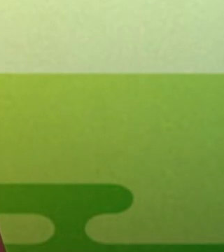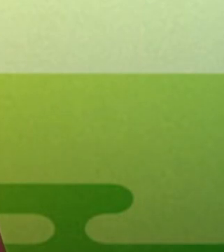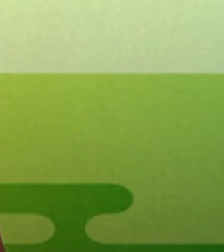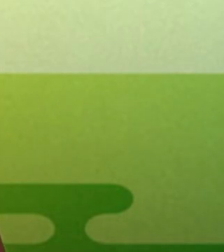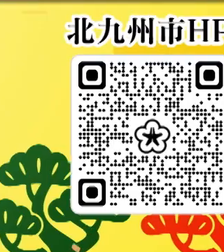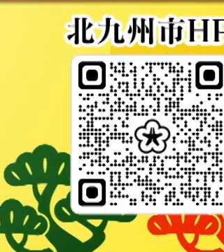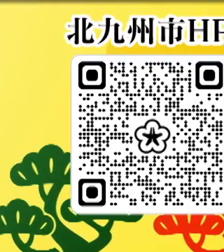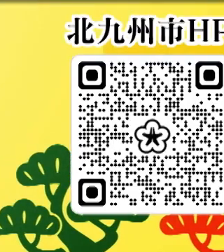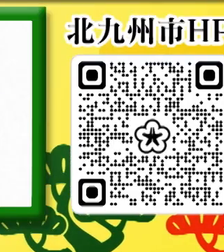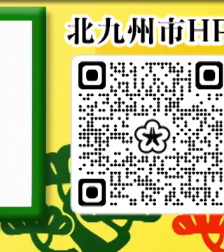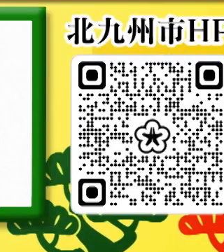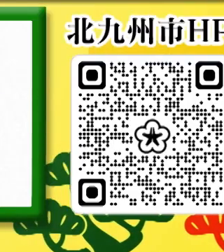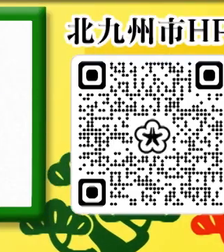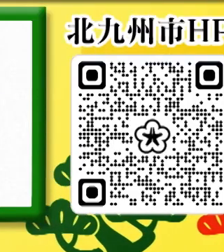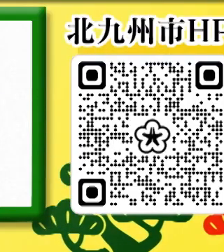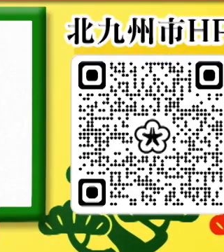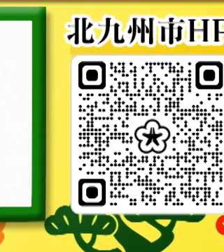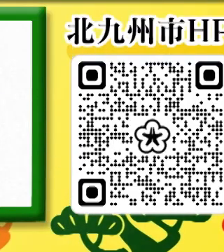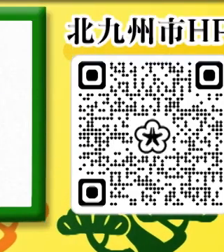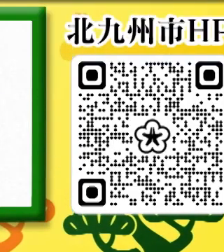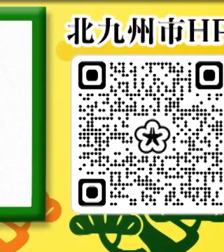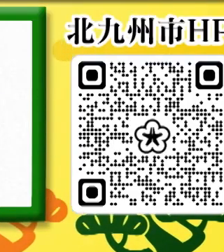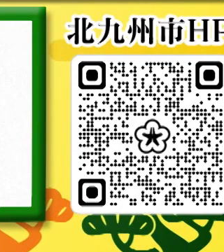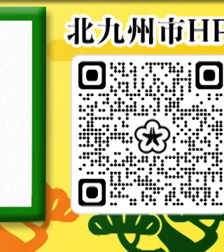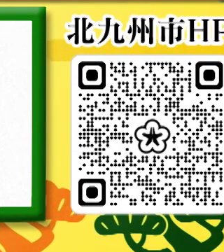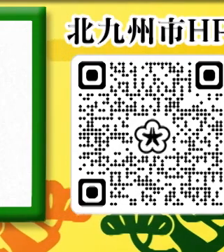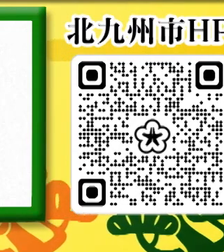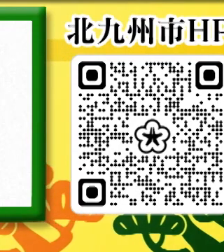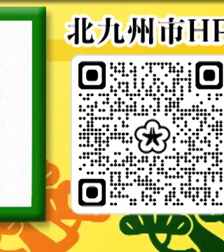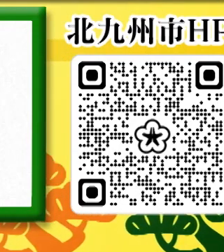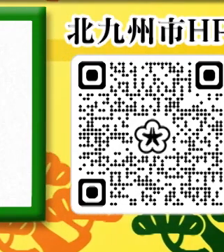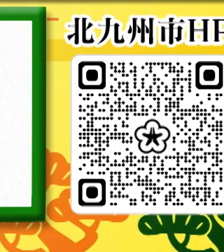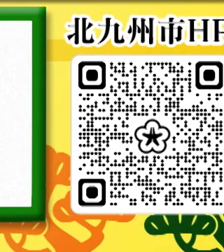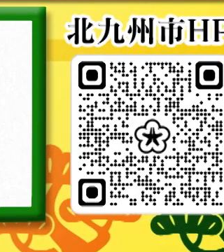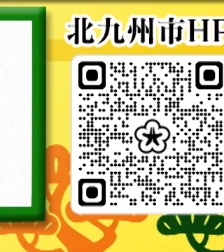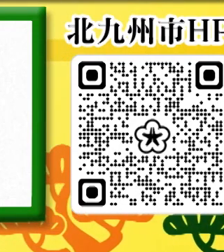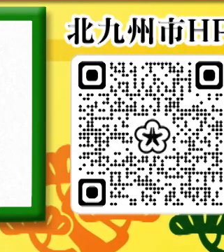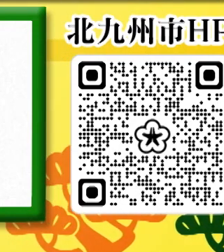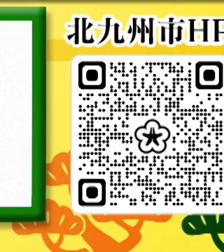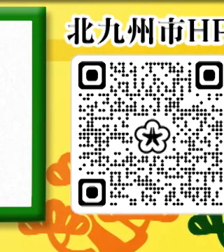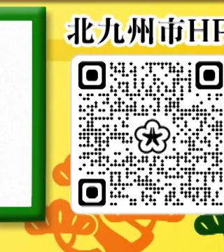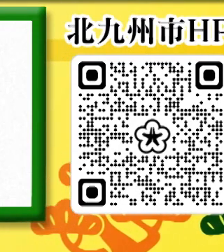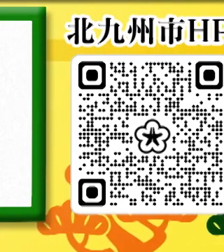点、油断大敵、しっかり火の用心、秋の火災